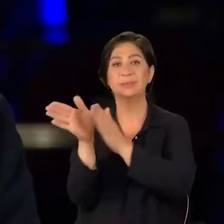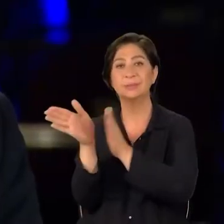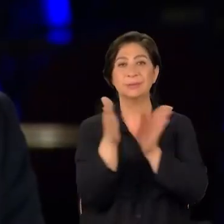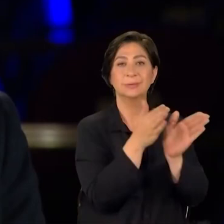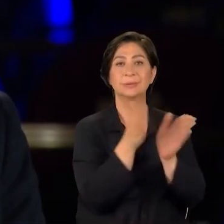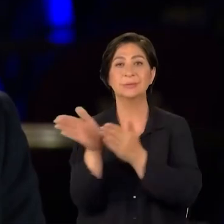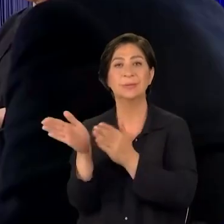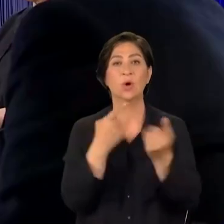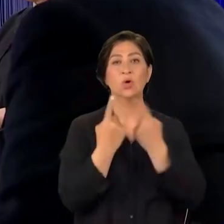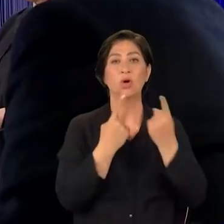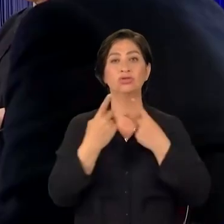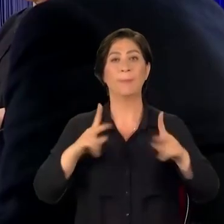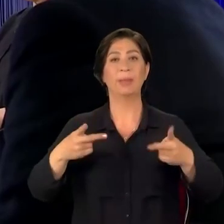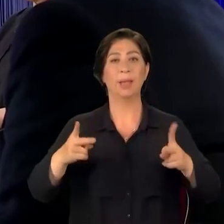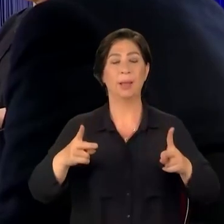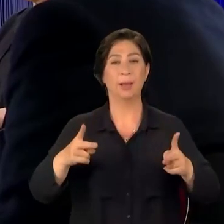düşünün işte okunan,